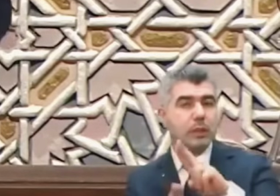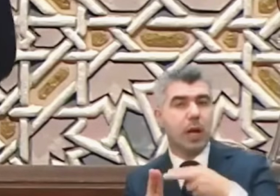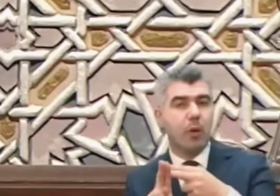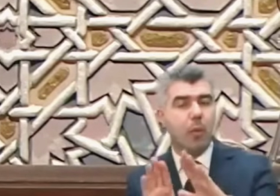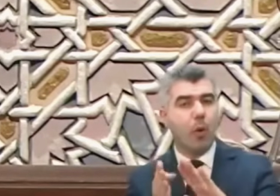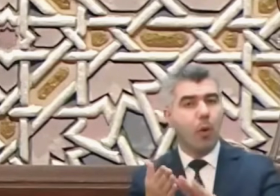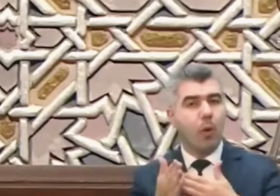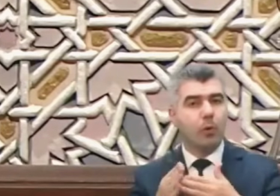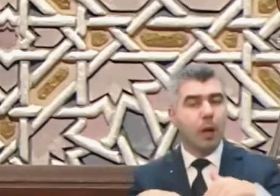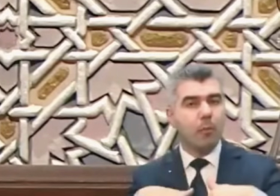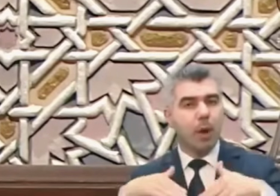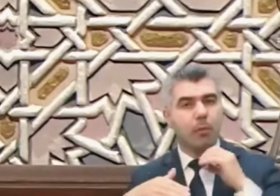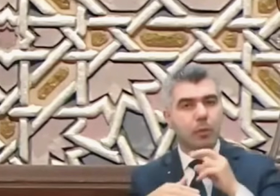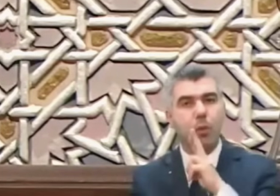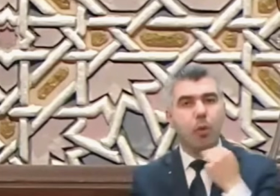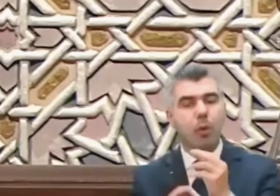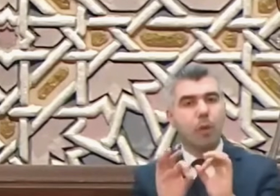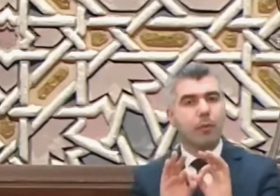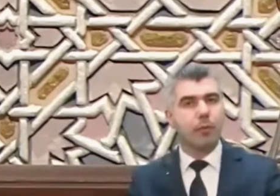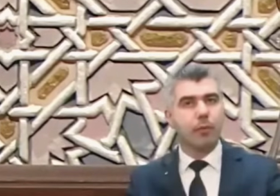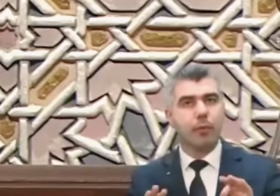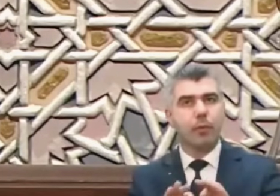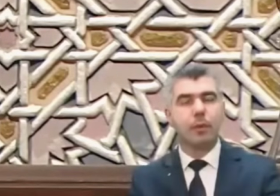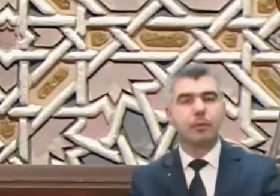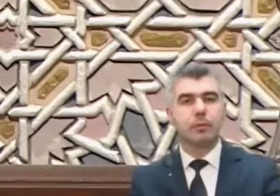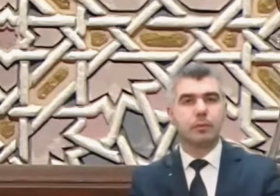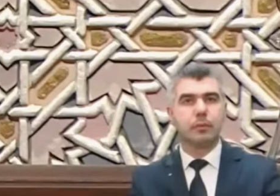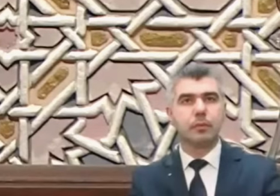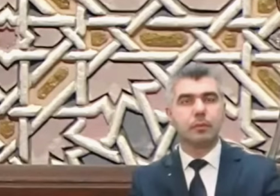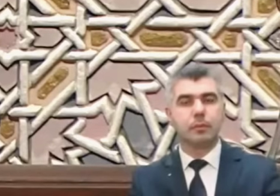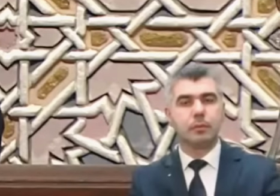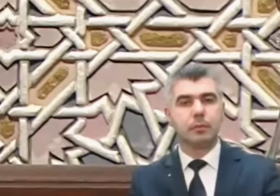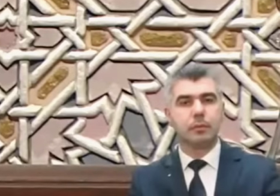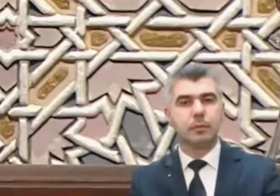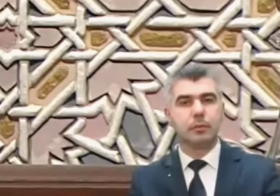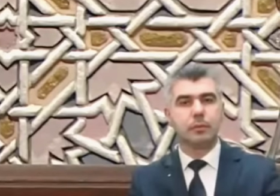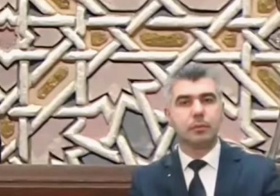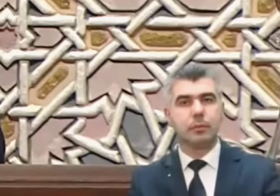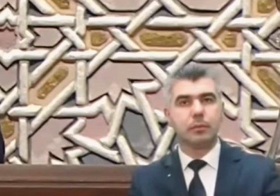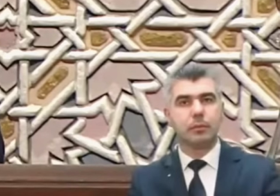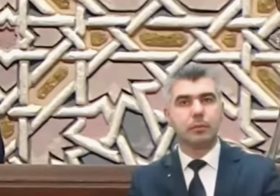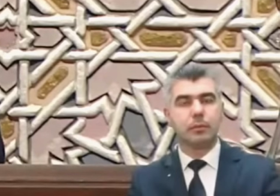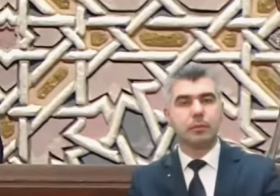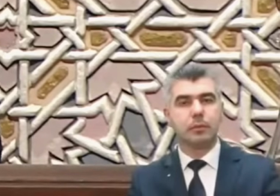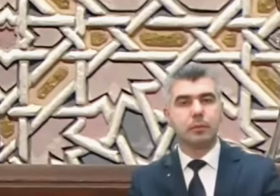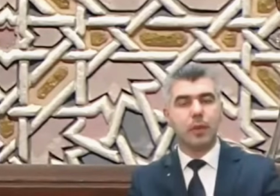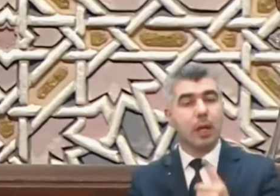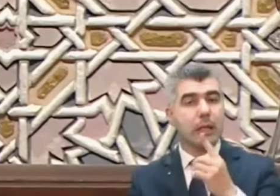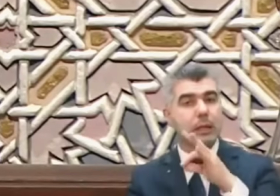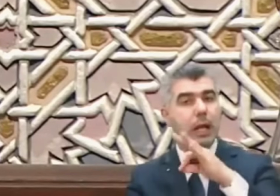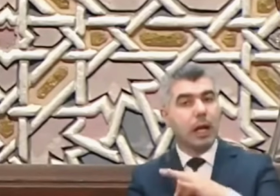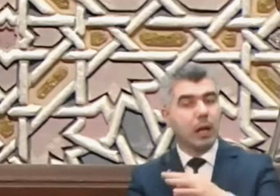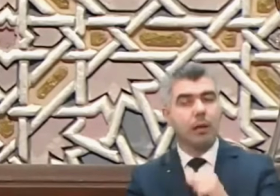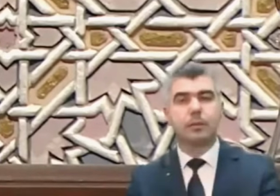بين البرلمان والحكومة. كمل الوقت السيد الرئيس، راه جوج دقائق هذه، باغتك عندك الجواب غير في دقيقة، عطيتك